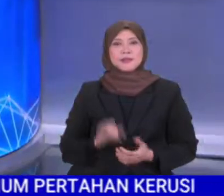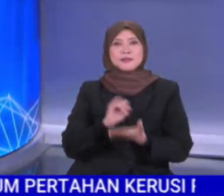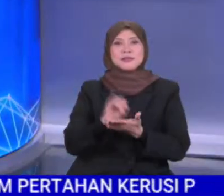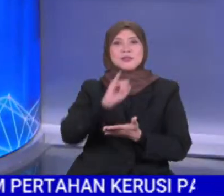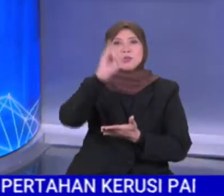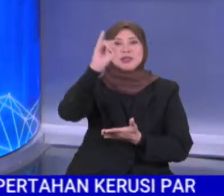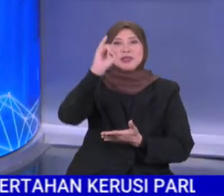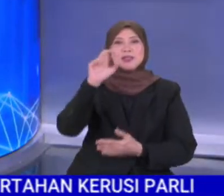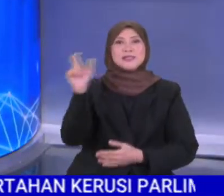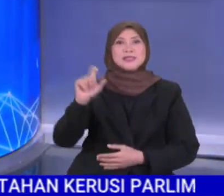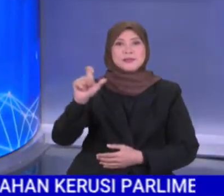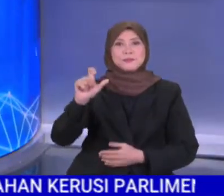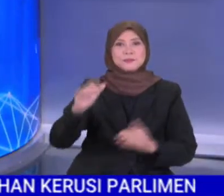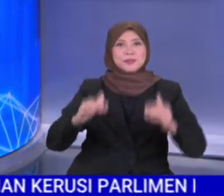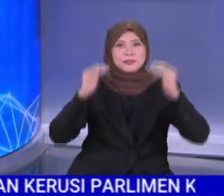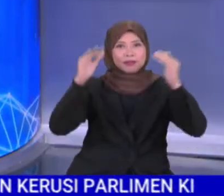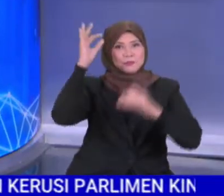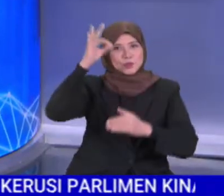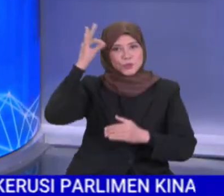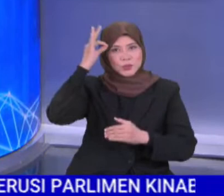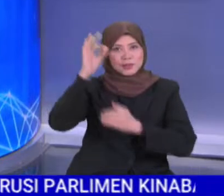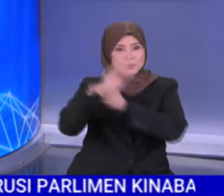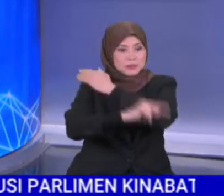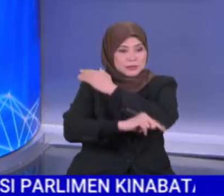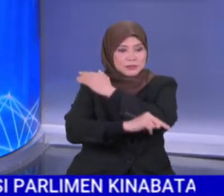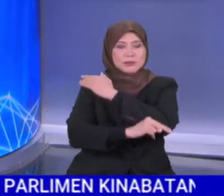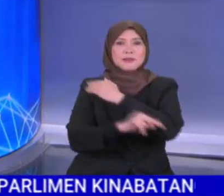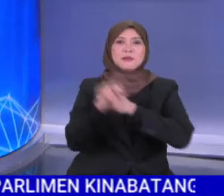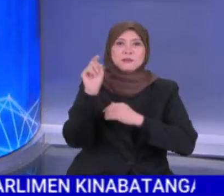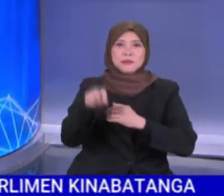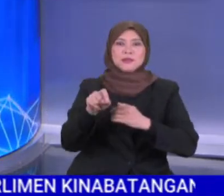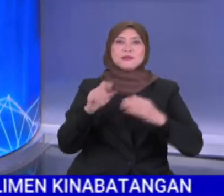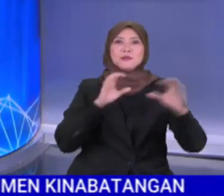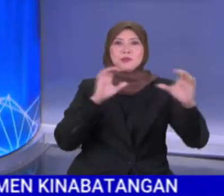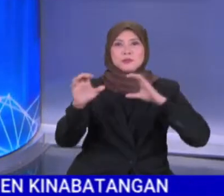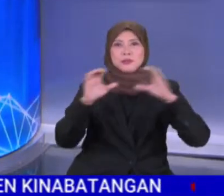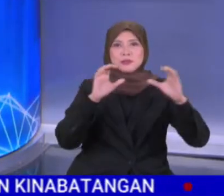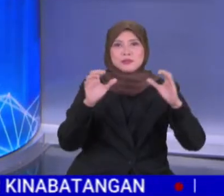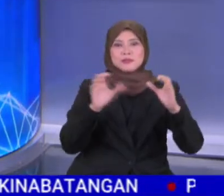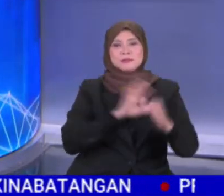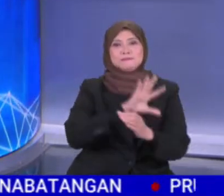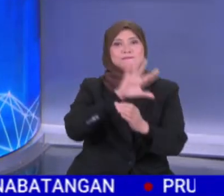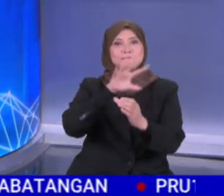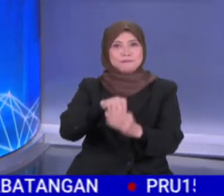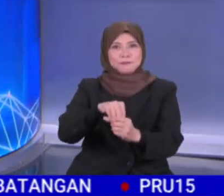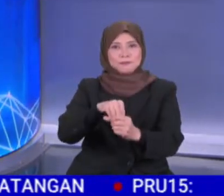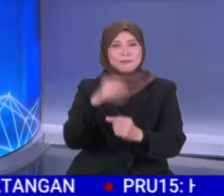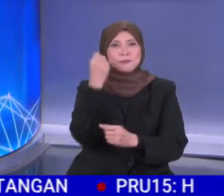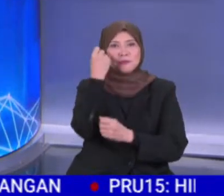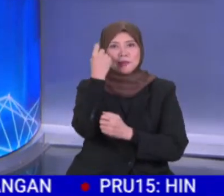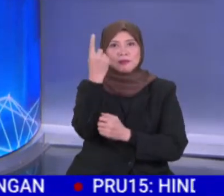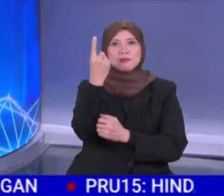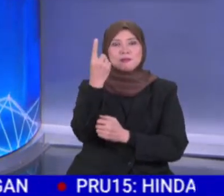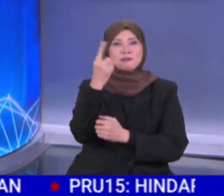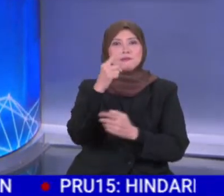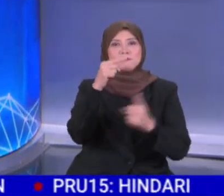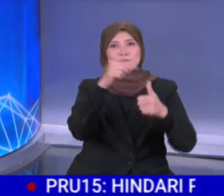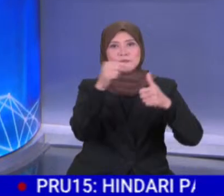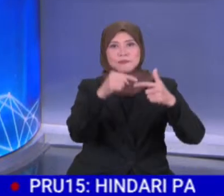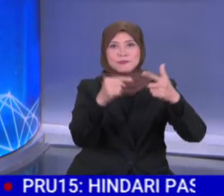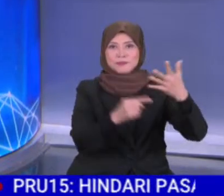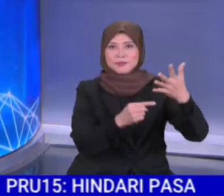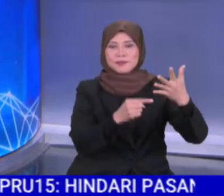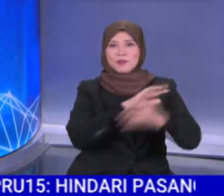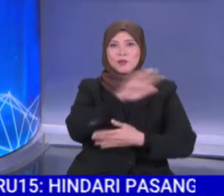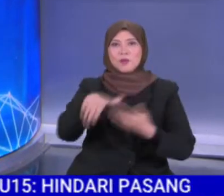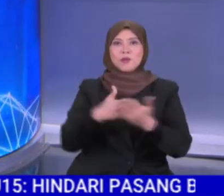Institusi Hal Ehwal Islam di peringkat persekutuan dan negeri perlu membina jaringan komunikasi, keterlibatan dan persefahaman dalam semua aspek